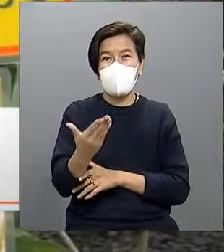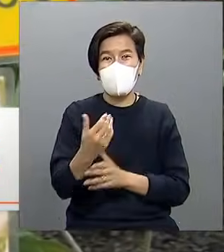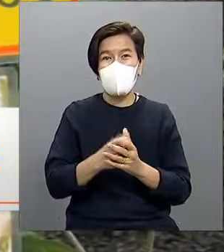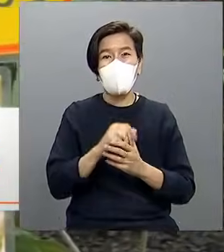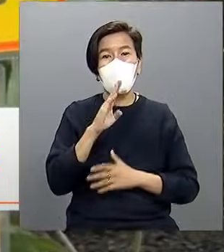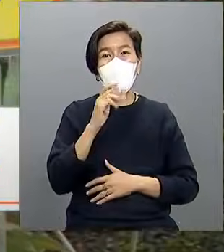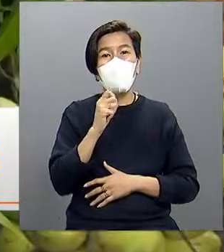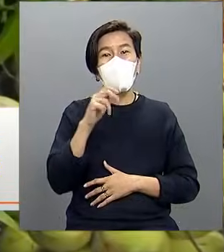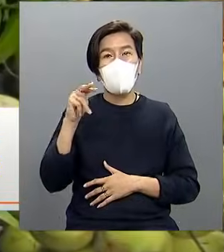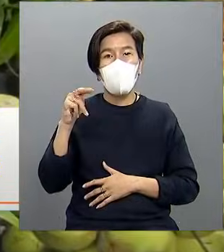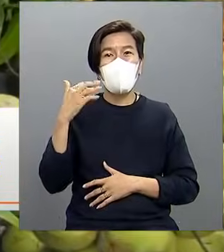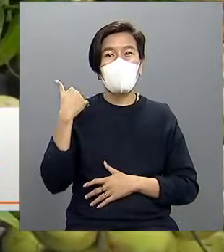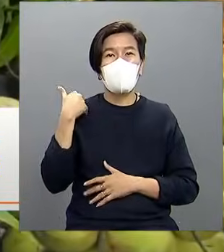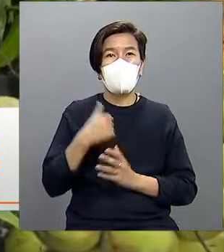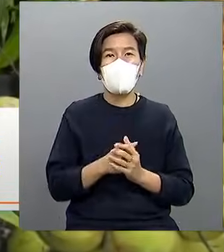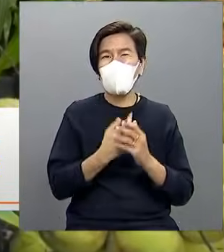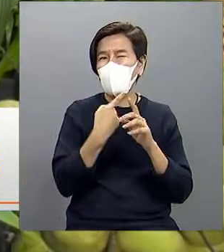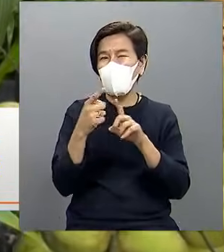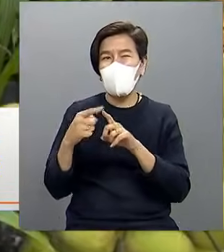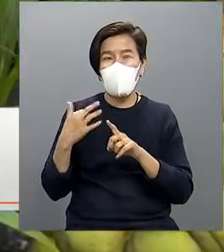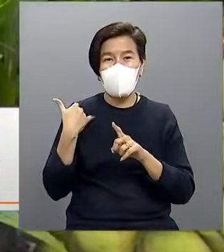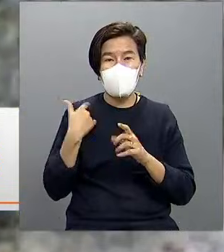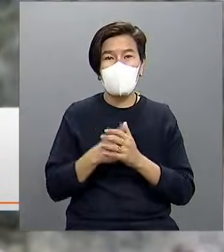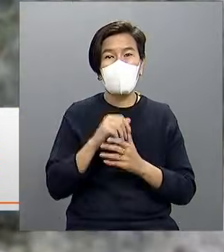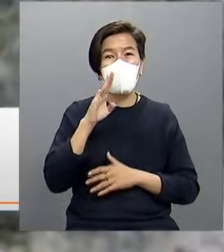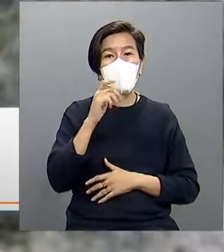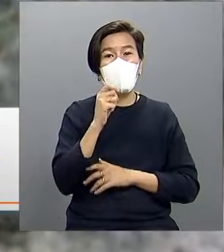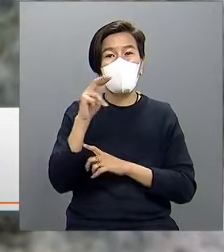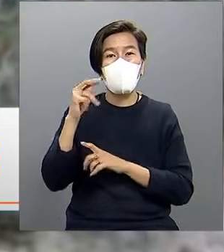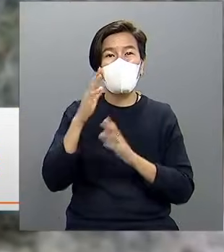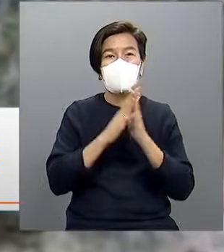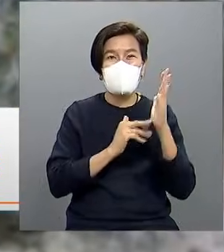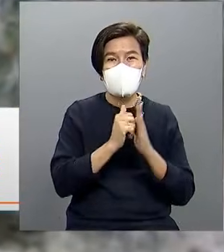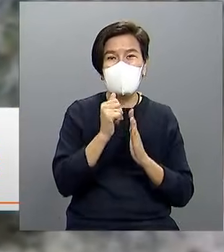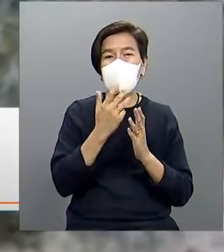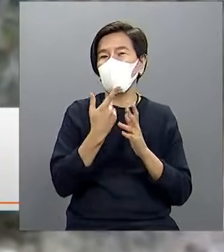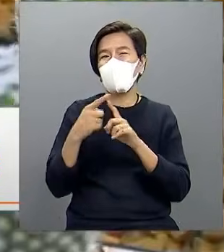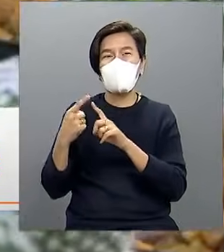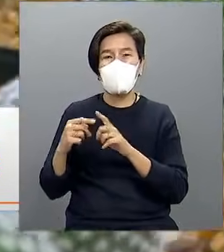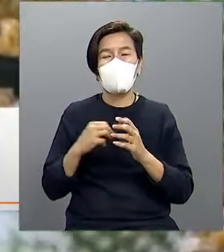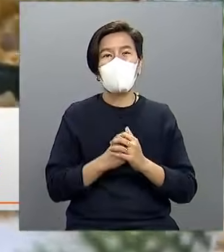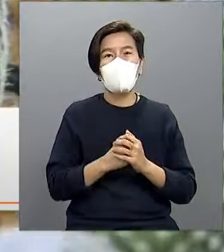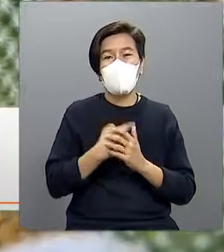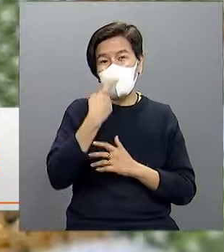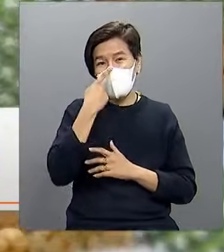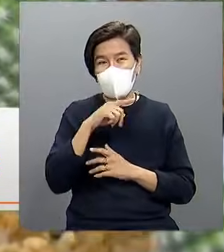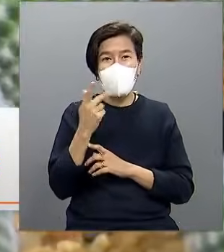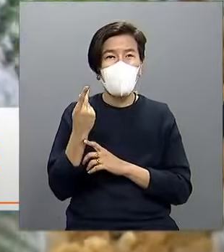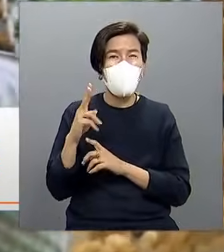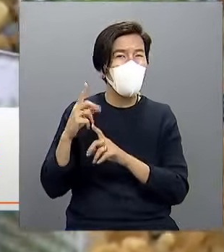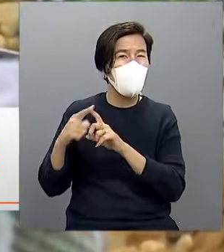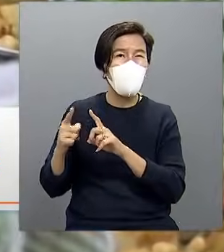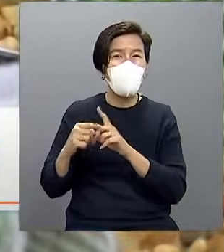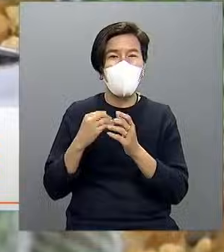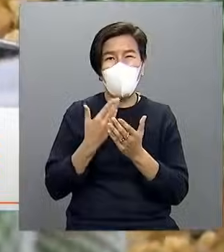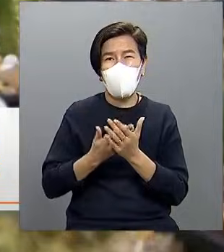อ่ะมีอีก กำลังมาน ะฮะตระกูลบอนทั้งหมดเนี่ยนะฮะบอนสีบอนด่างมอนสเตอร่าพันไทคอนหูชิดที่ราคาขายนั้นเนี่ยตั้